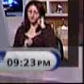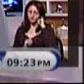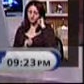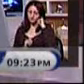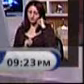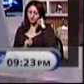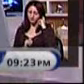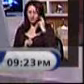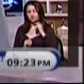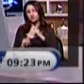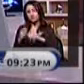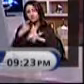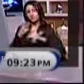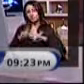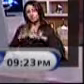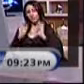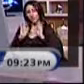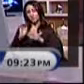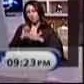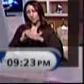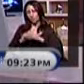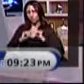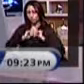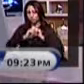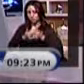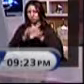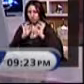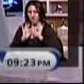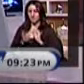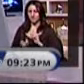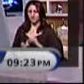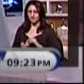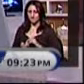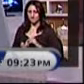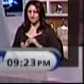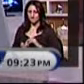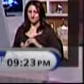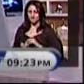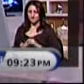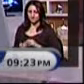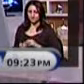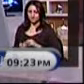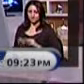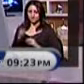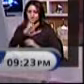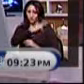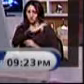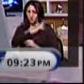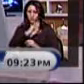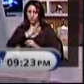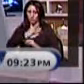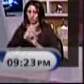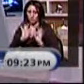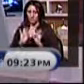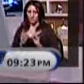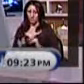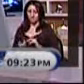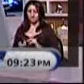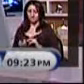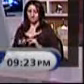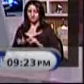القانون، الاحكام ليست اختيارية يا سيدي. يعني احنا ده مناقشة